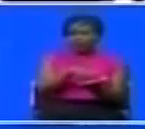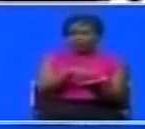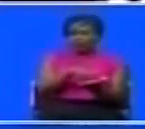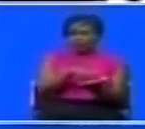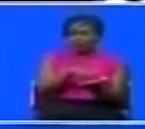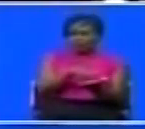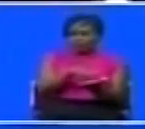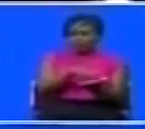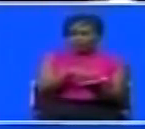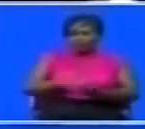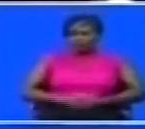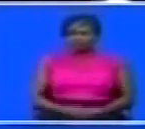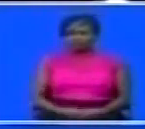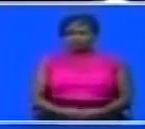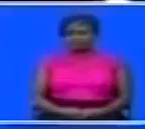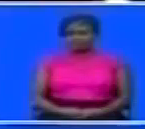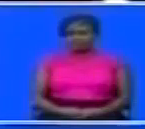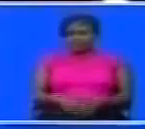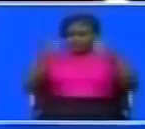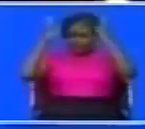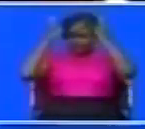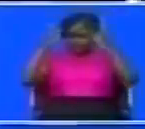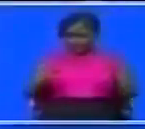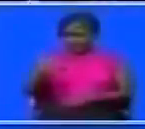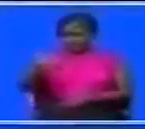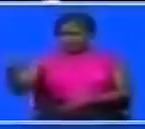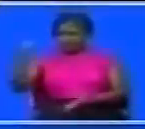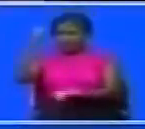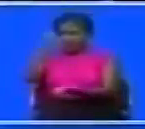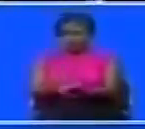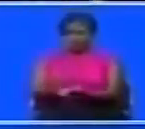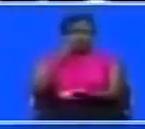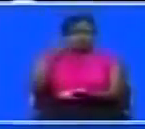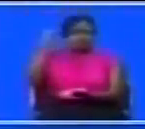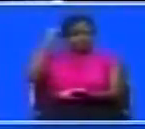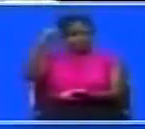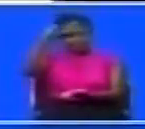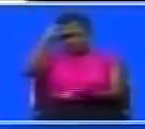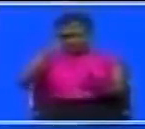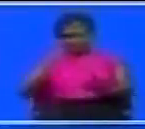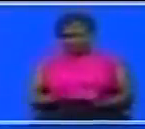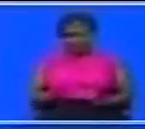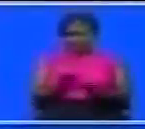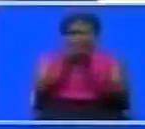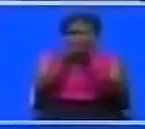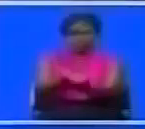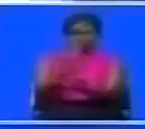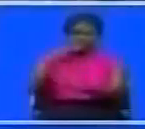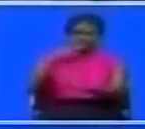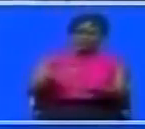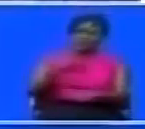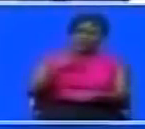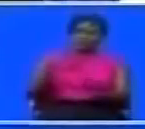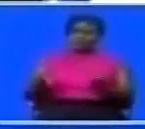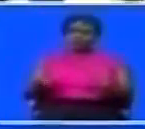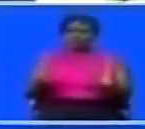process. Hivyo basi waliamua kuelekea kwenye afisi kuu za gavana kuwasilisha barua ya kuwataka